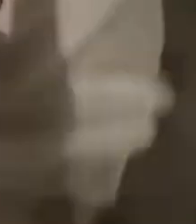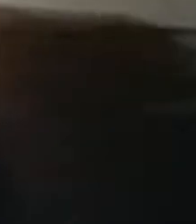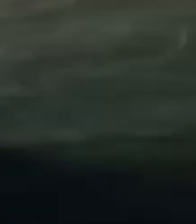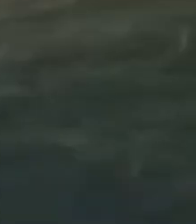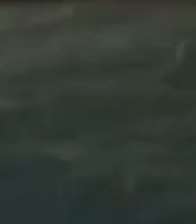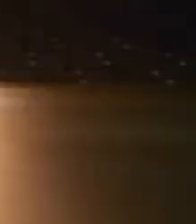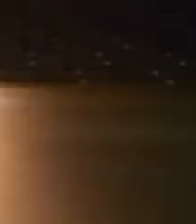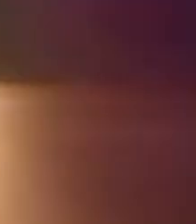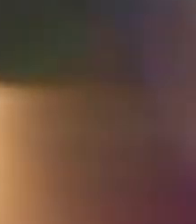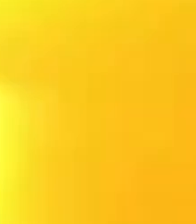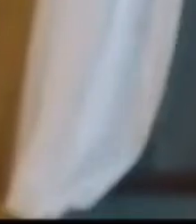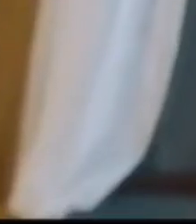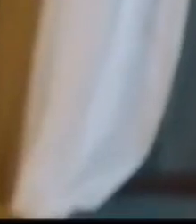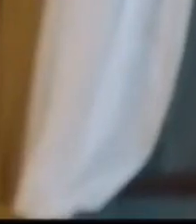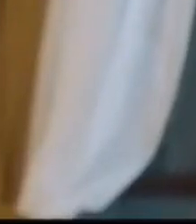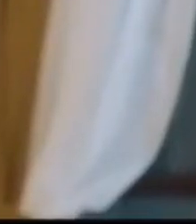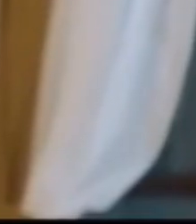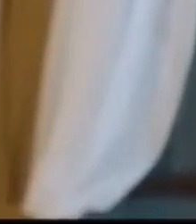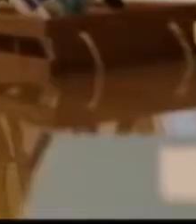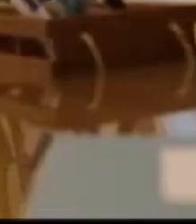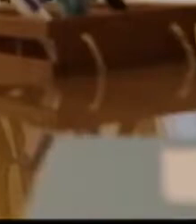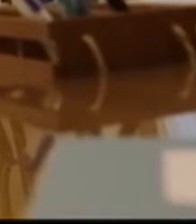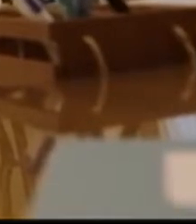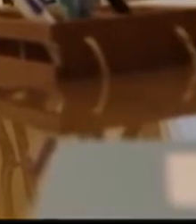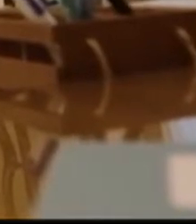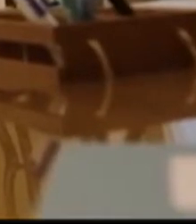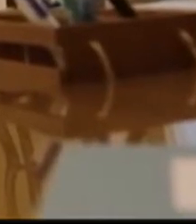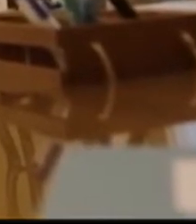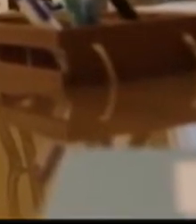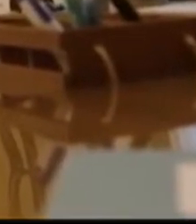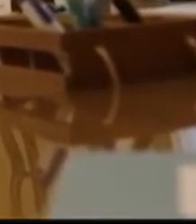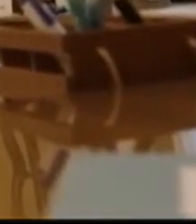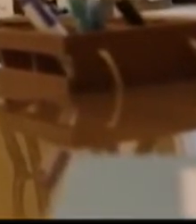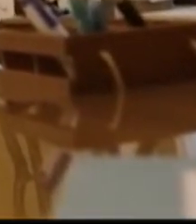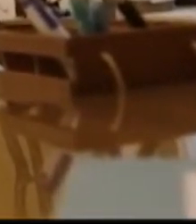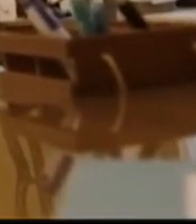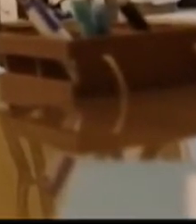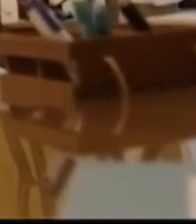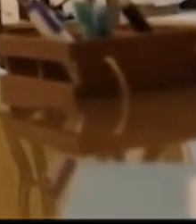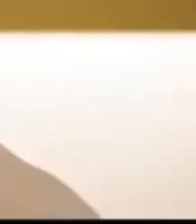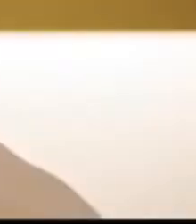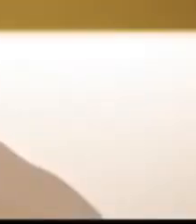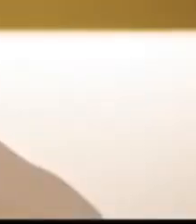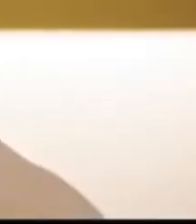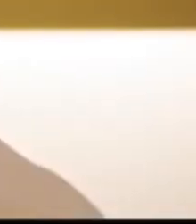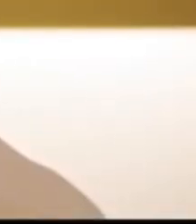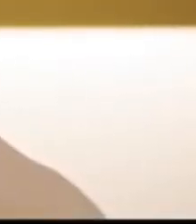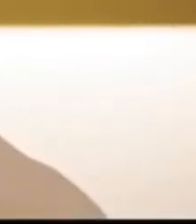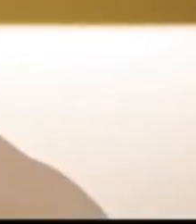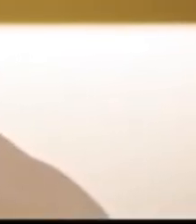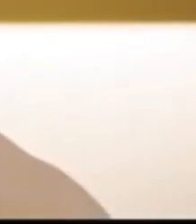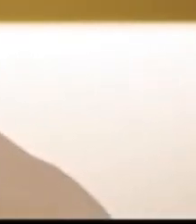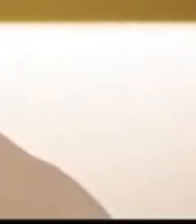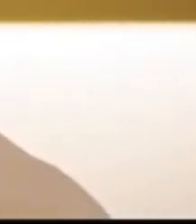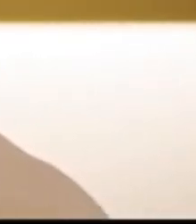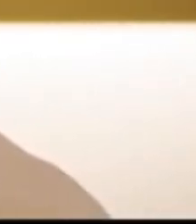Ángel, el amor. Yonsa야, 지금부터 내가 하는 얘기 잘 들어. 너